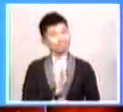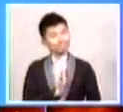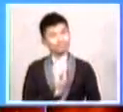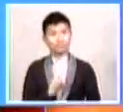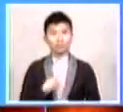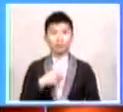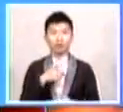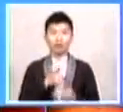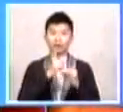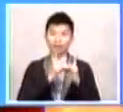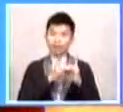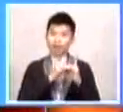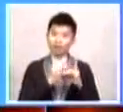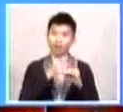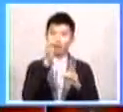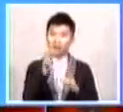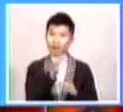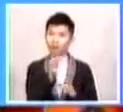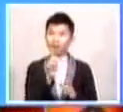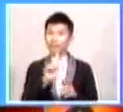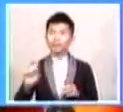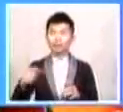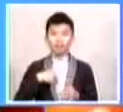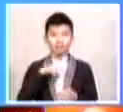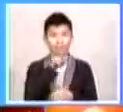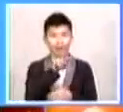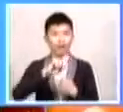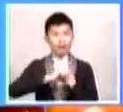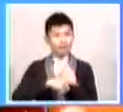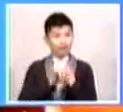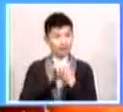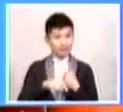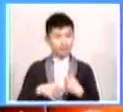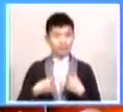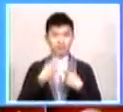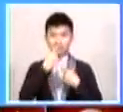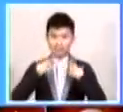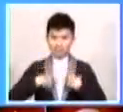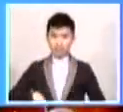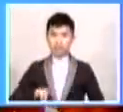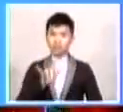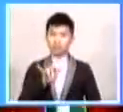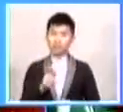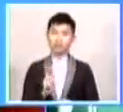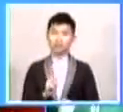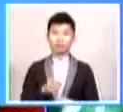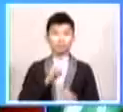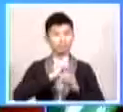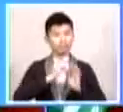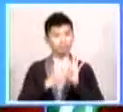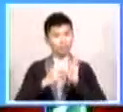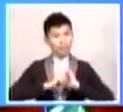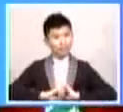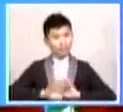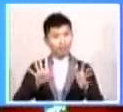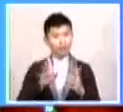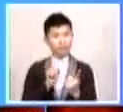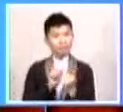的场合里看到了慈悲的法师、牧师告诉信众如何面对困